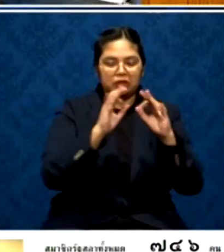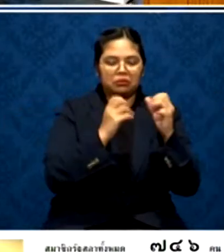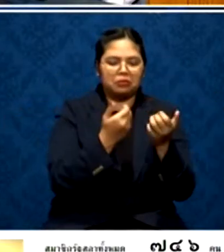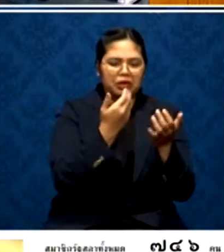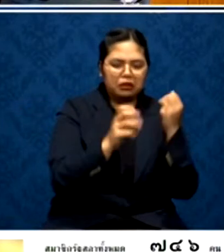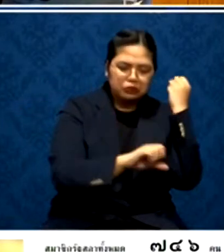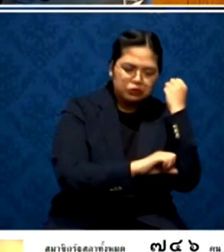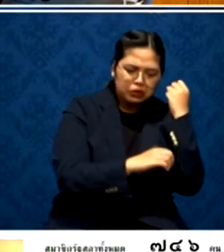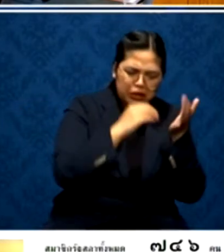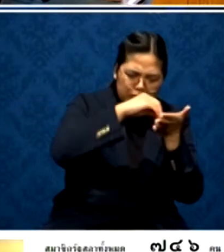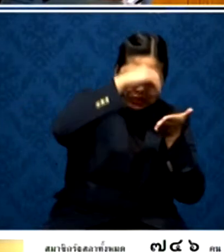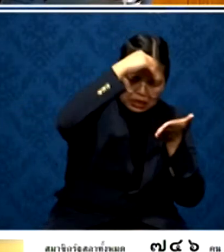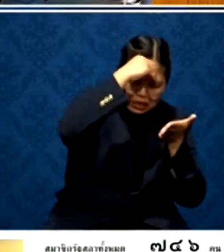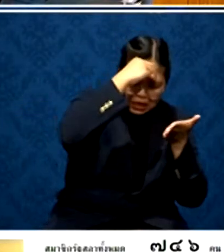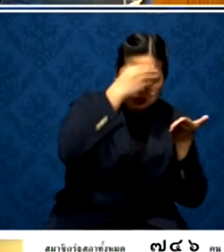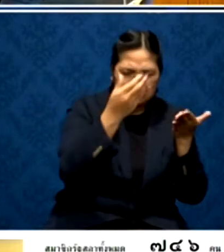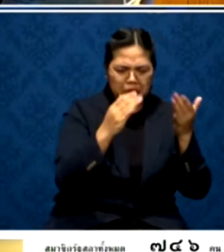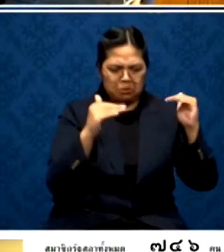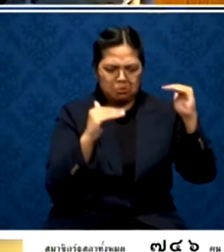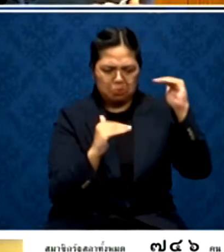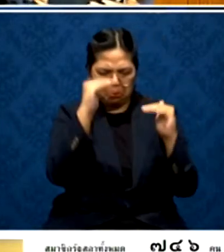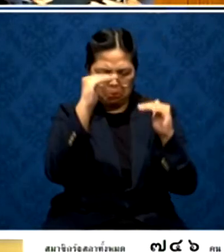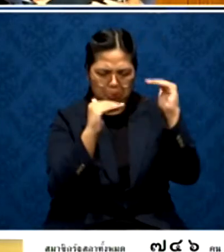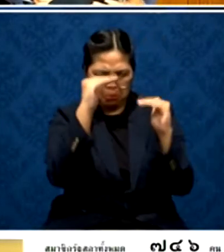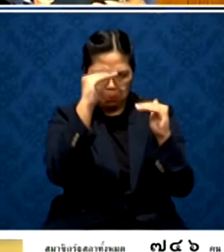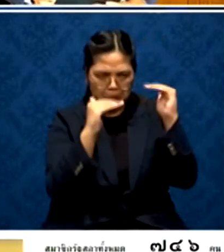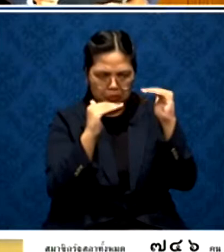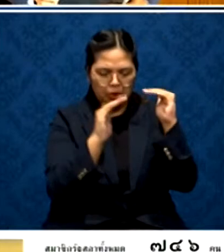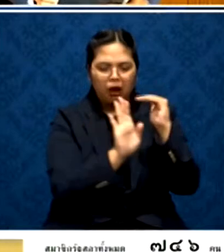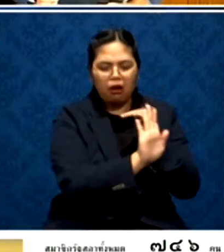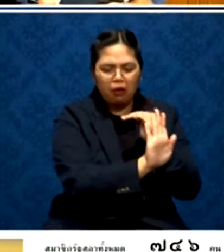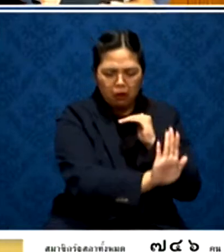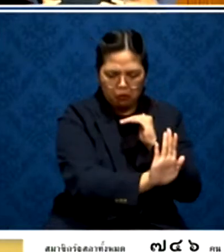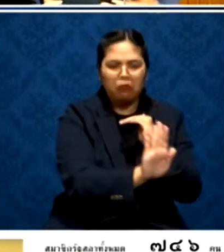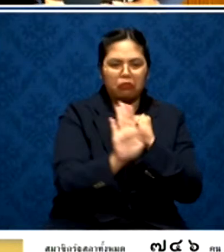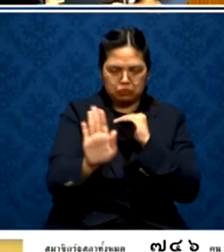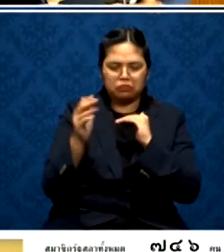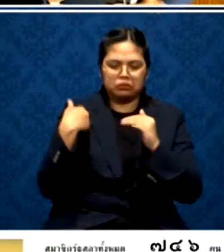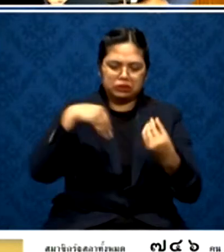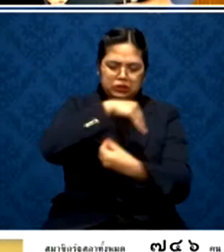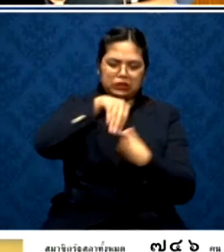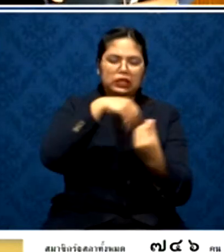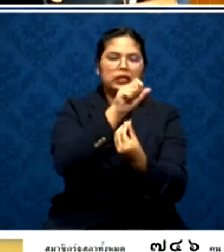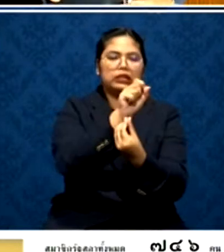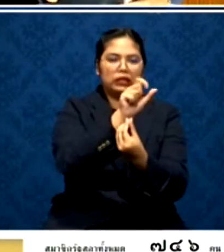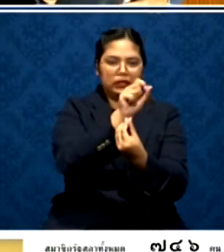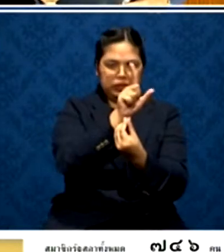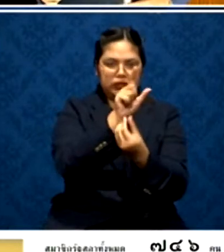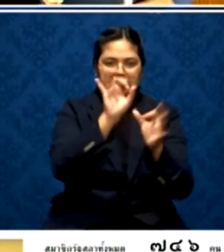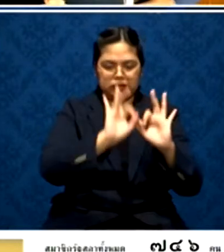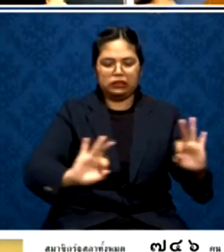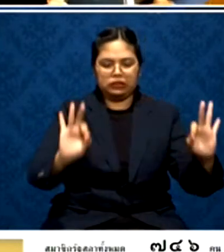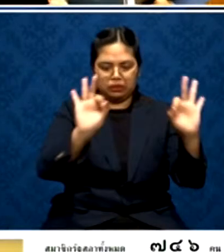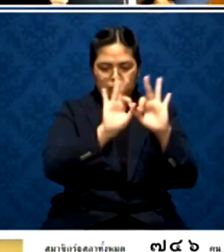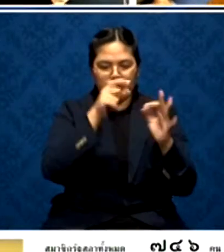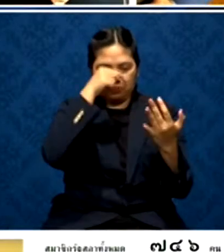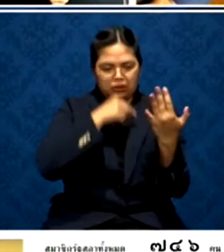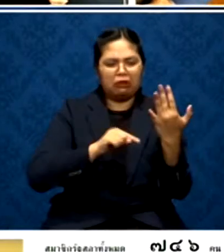การศึกษาที่เป็นรากฐานสำคัญของความเหลื่อมล้ำทางเศรษฐกิจที่เกิดขึ้นในสังคม